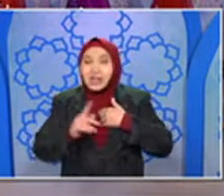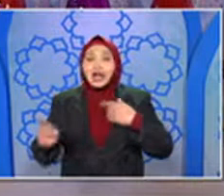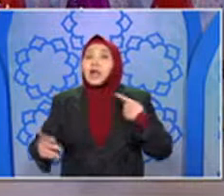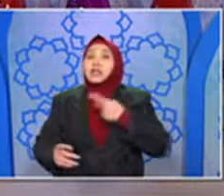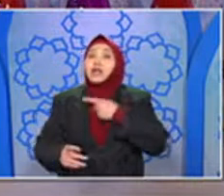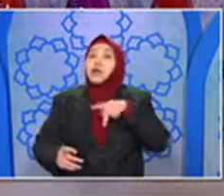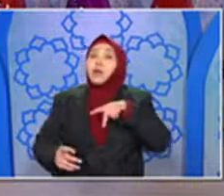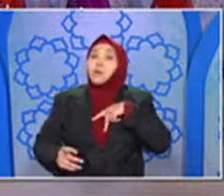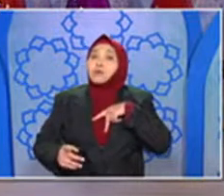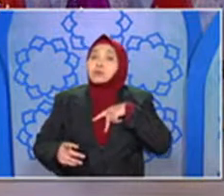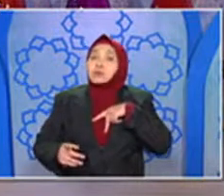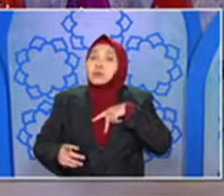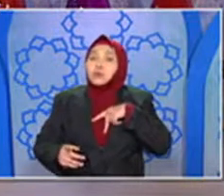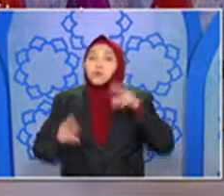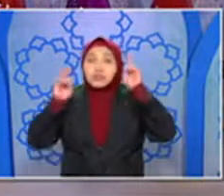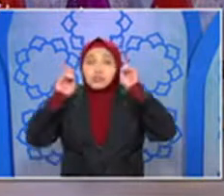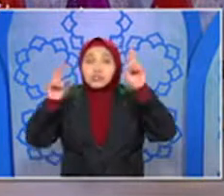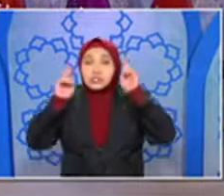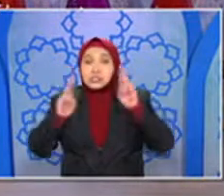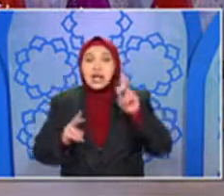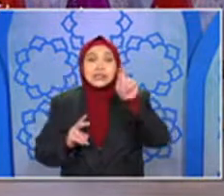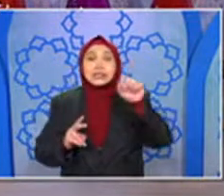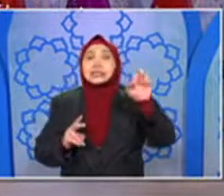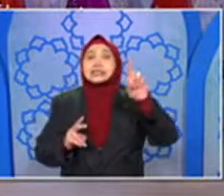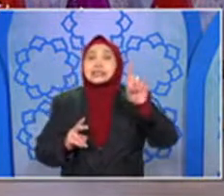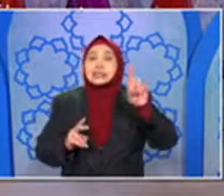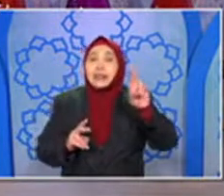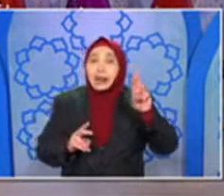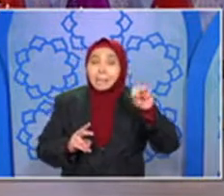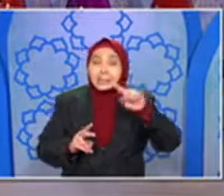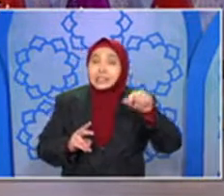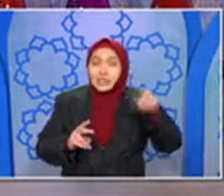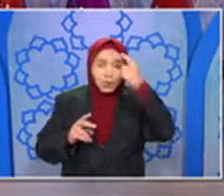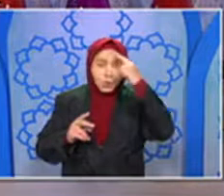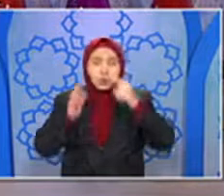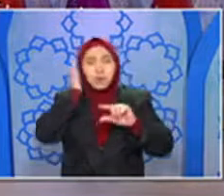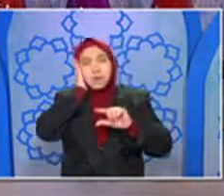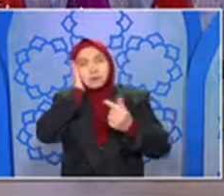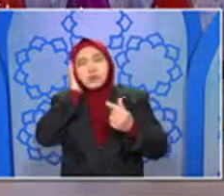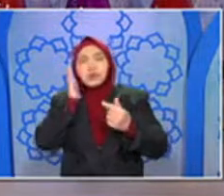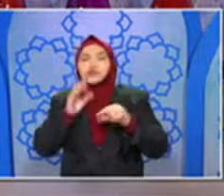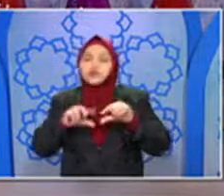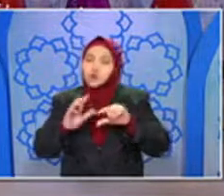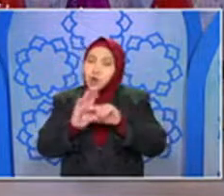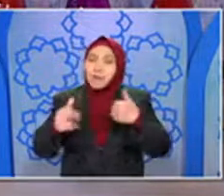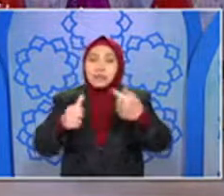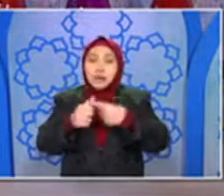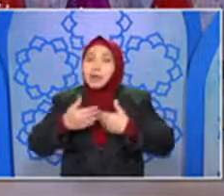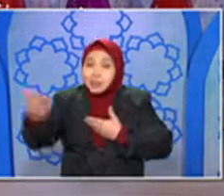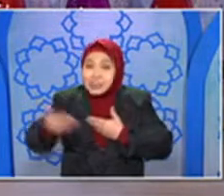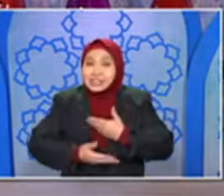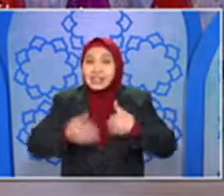punya Al-Fadil Ustaz Tarmizi Abdul Rahman untuk membacakan surah yang pertama. Dipersilakan